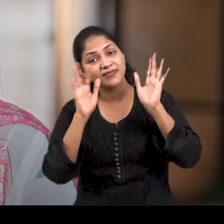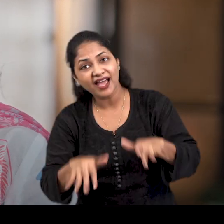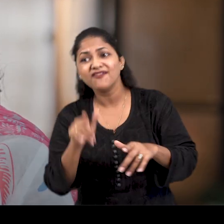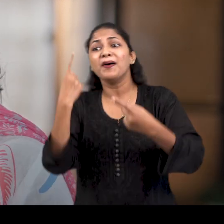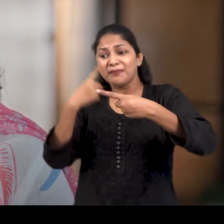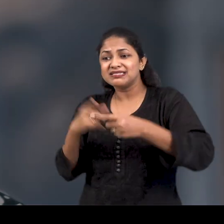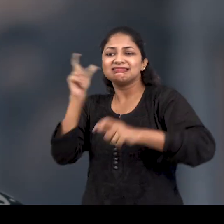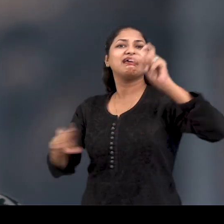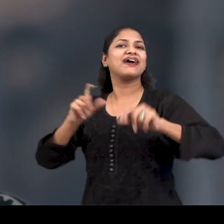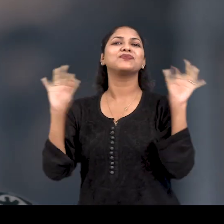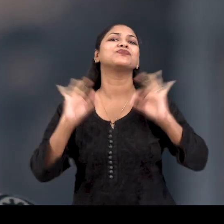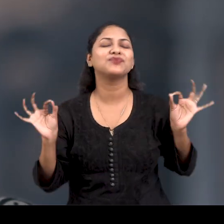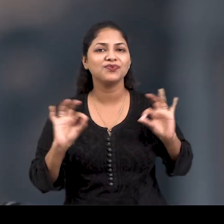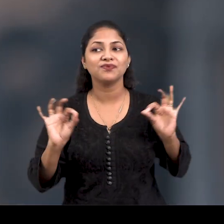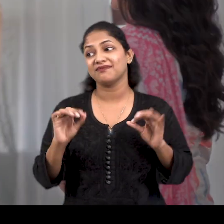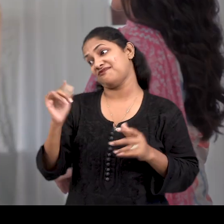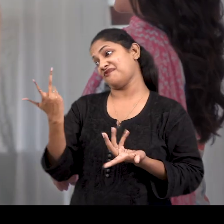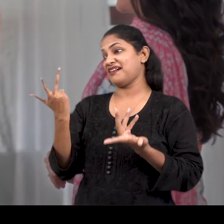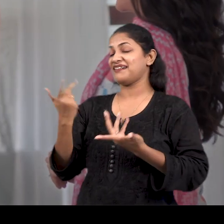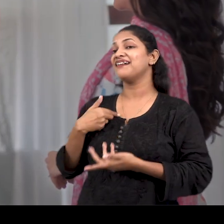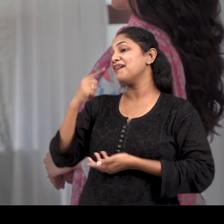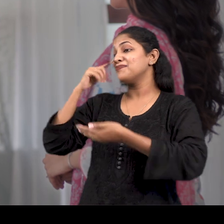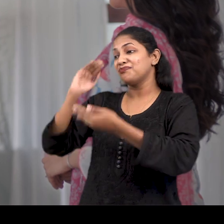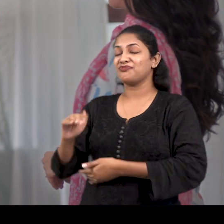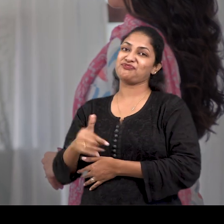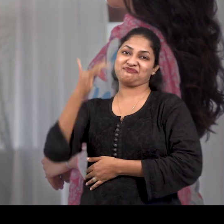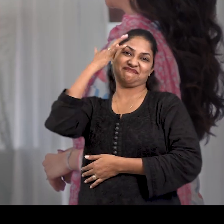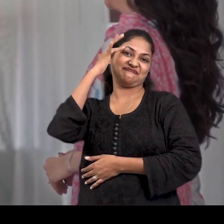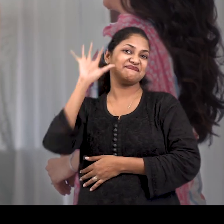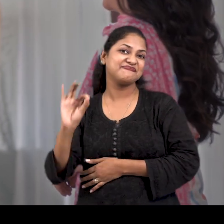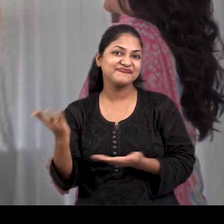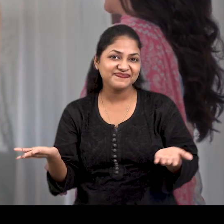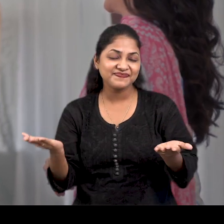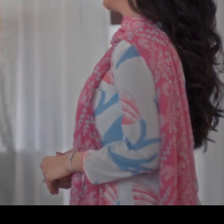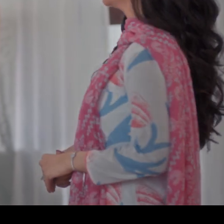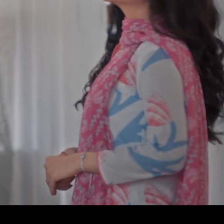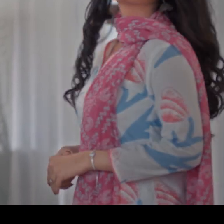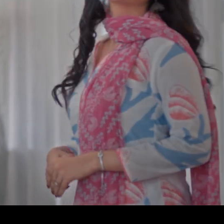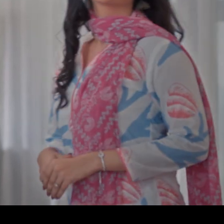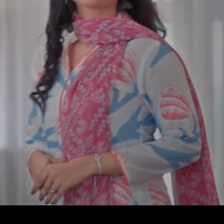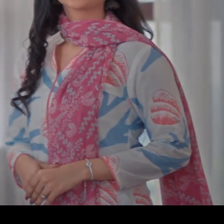അപകടവും ഉണ്ടാകുന്നതായിരിക്കില്ല. നീയാള് കൊള്ളാലോ. നിങ്ങൾ കണ്ടോന്നേ, നമ്മുടെ മോൾ എത്ര ബുദ്ധിമതിയാണെന്ന്.